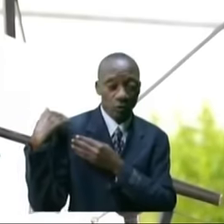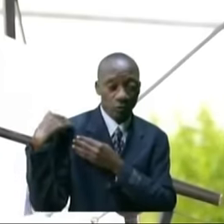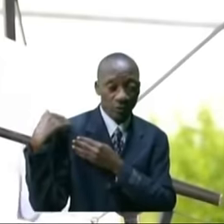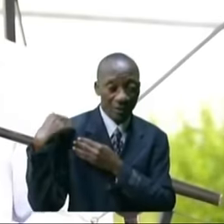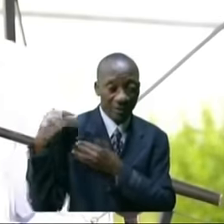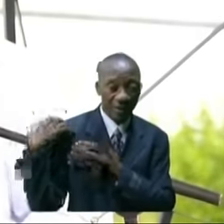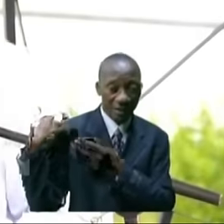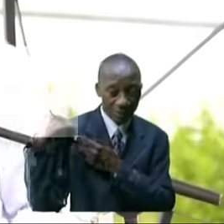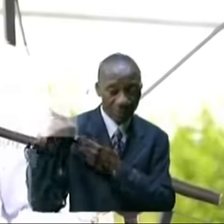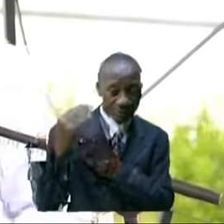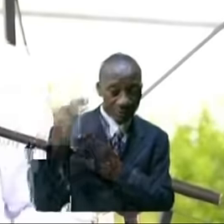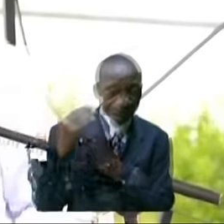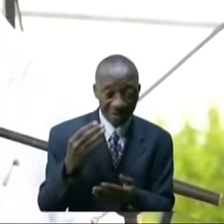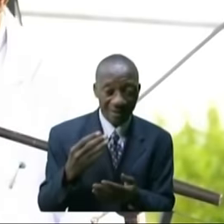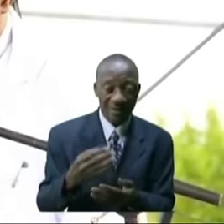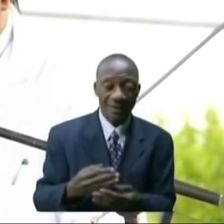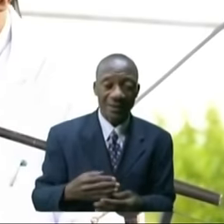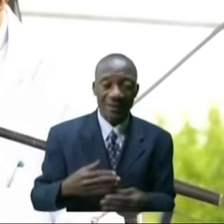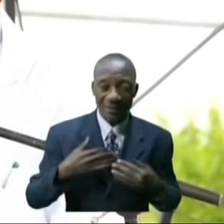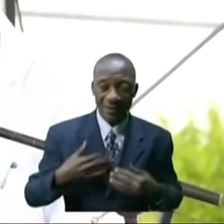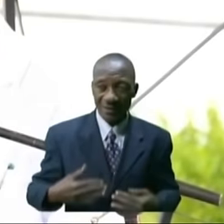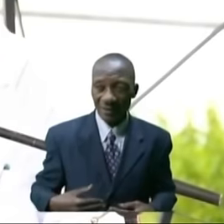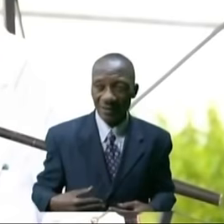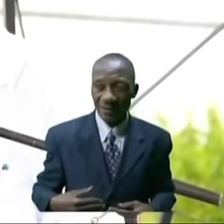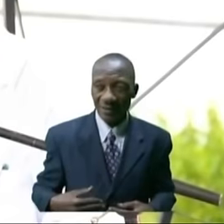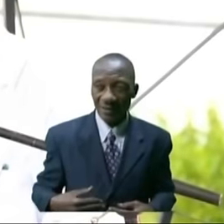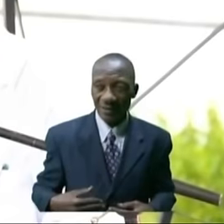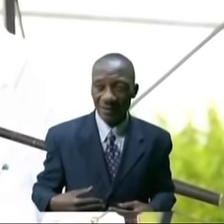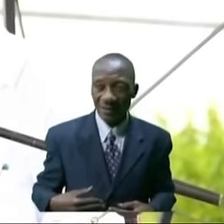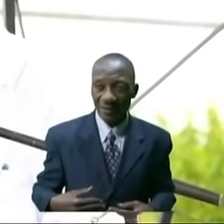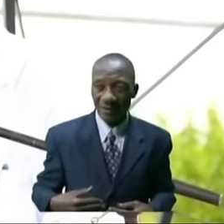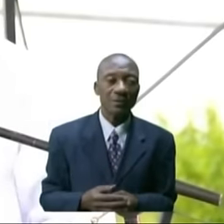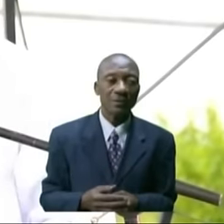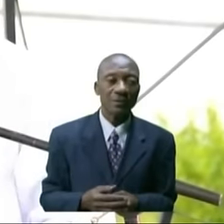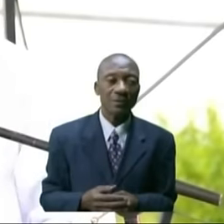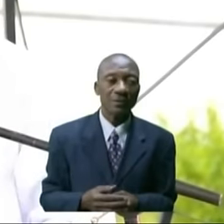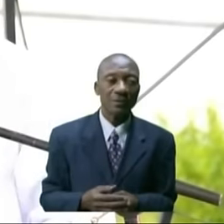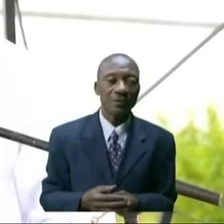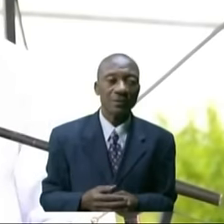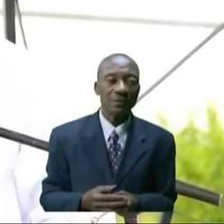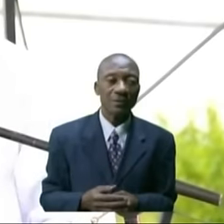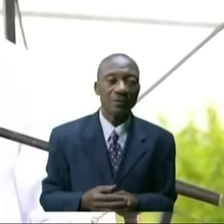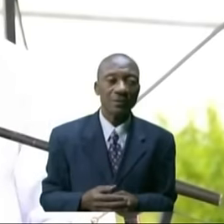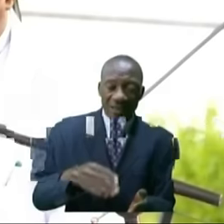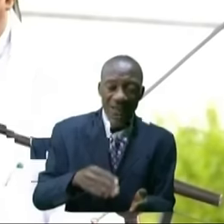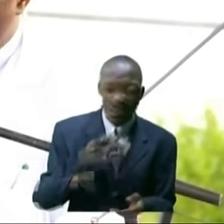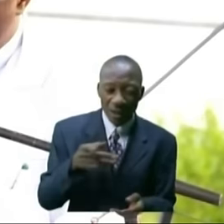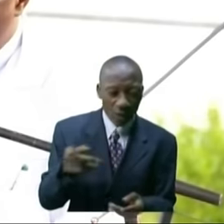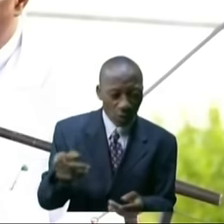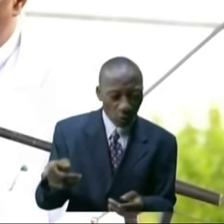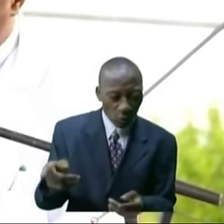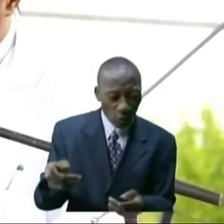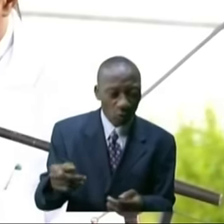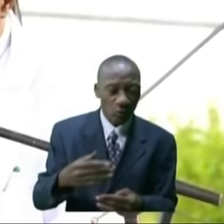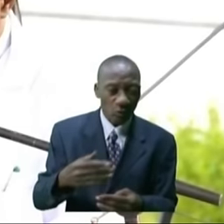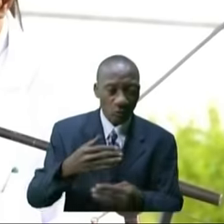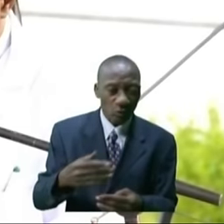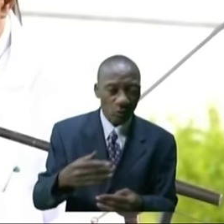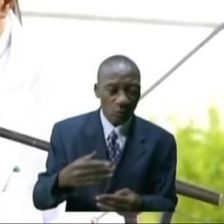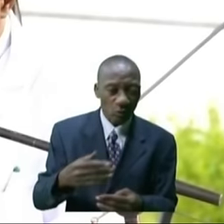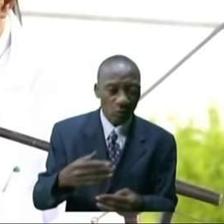Tutelle. Quel projet d'établissement hospitalier bâti une logique avec